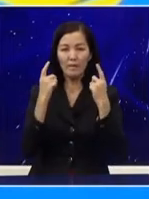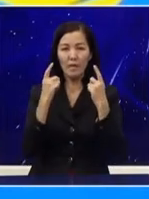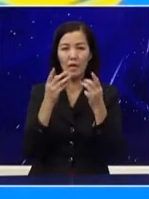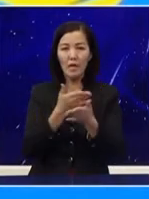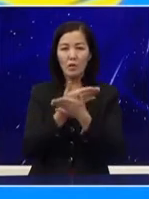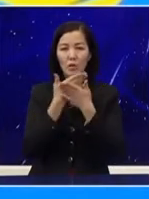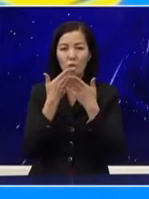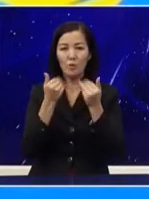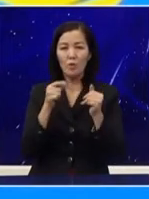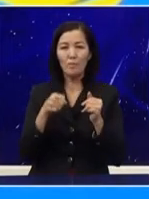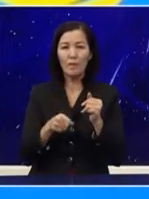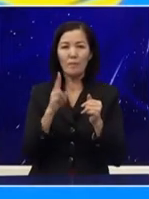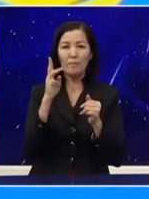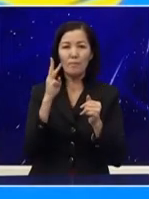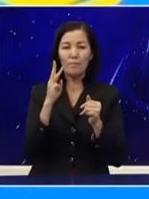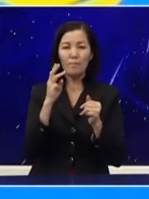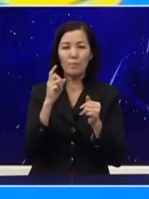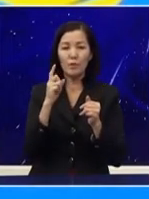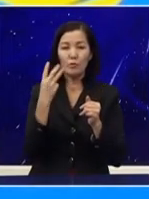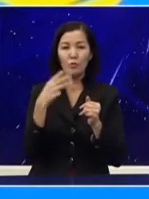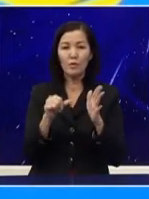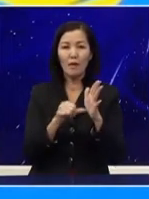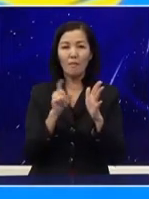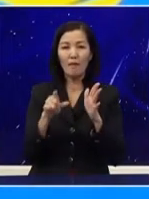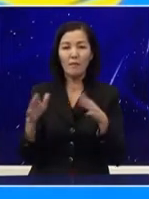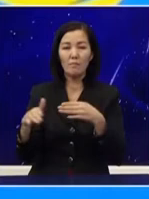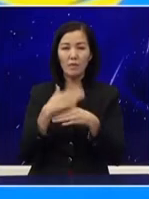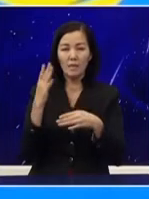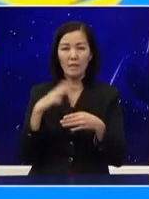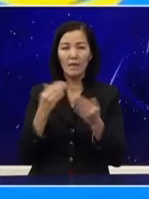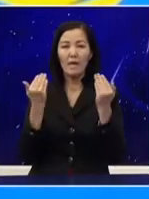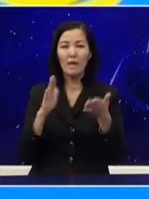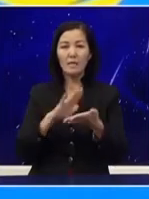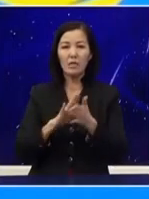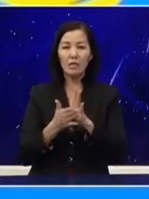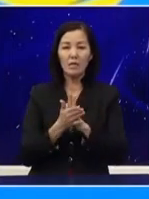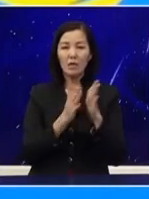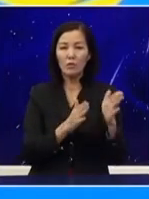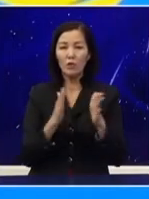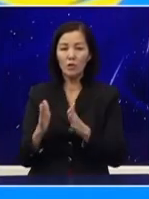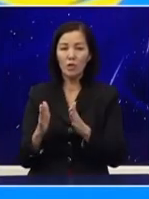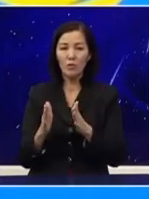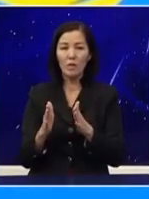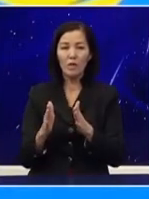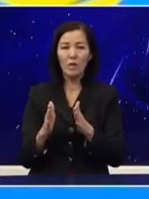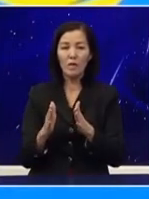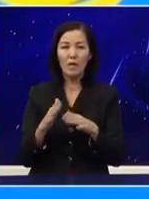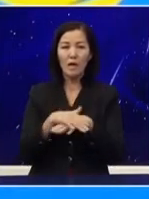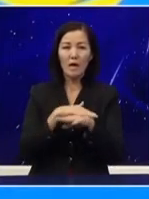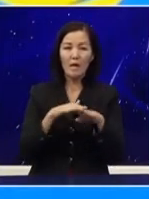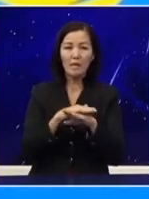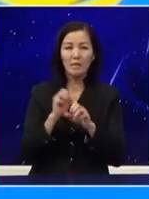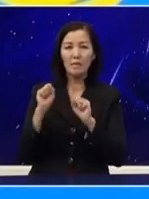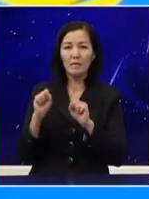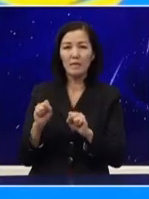сақтамағаны үшін 1130 адам жазаланды. Елдегі эпидемиологиялық жағдайдың тұрақталуымен бірге халықтың